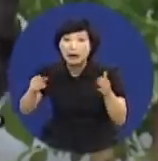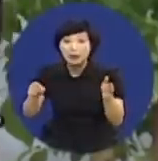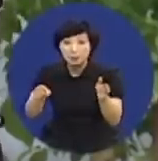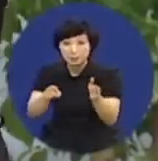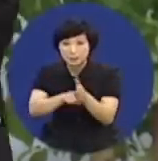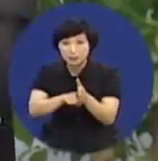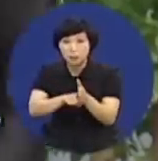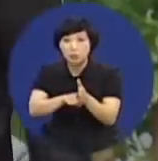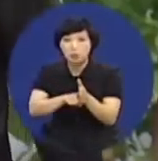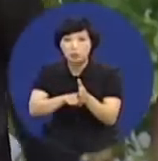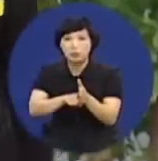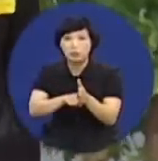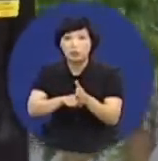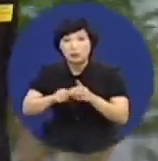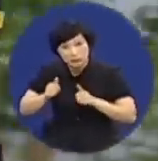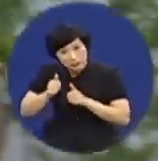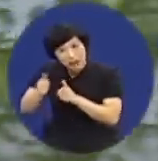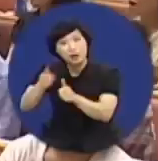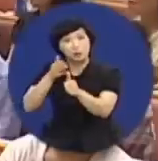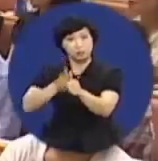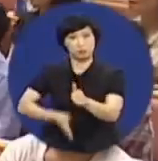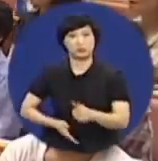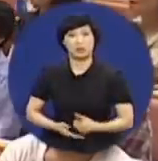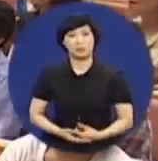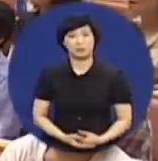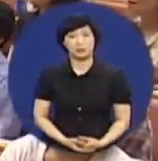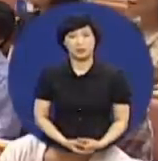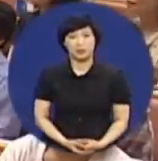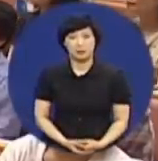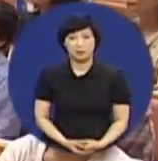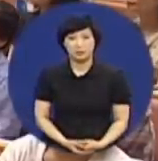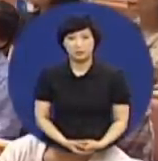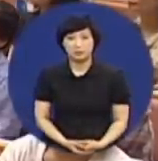て動かなくてはなりません。